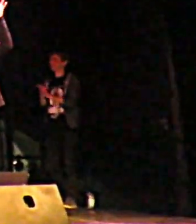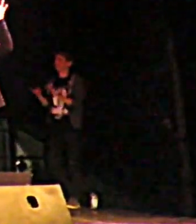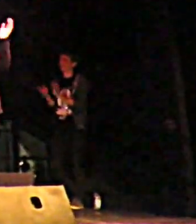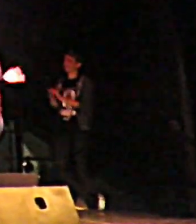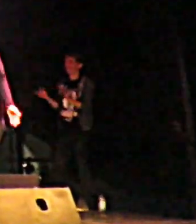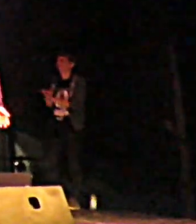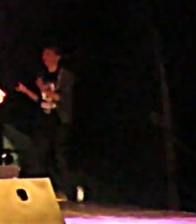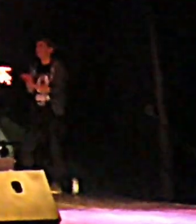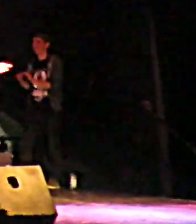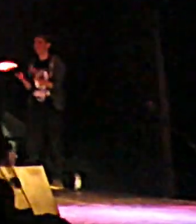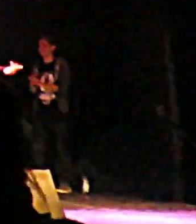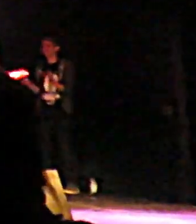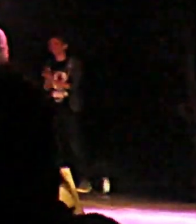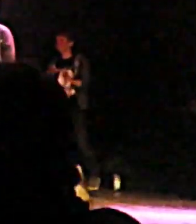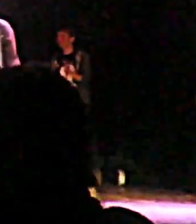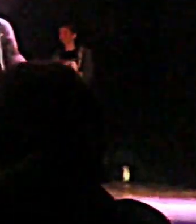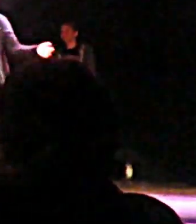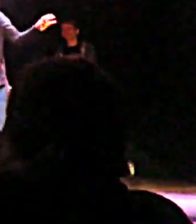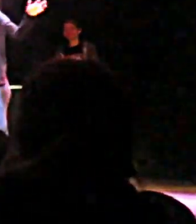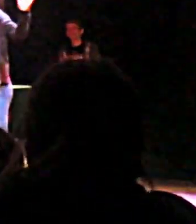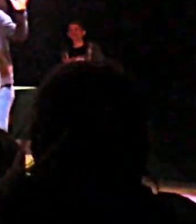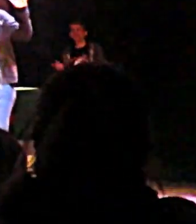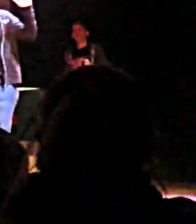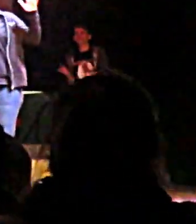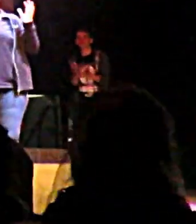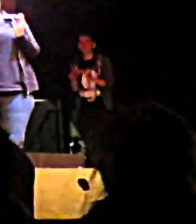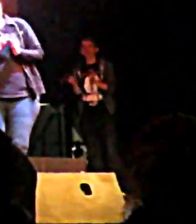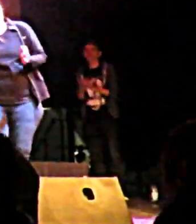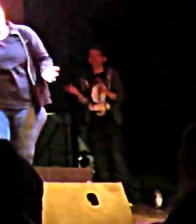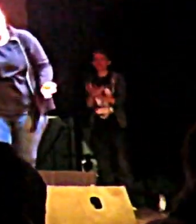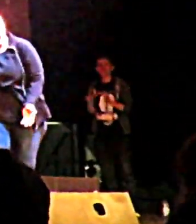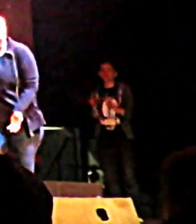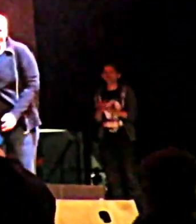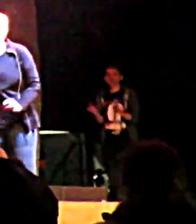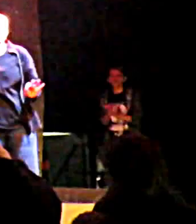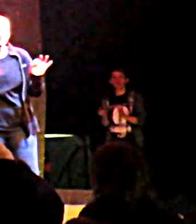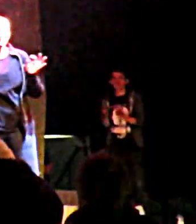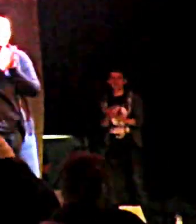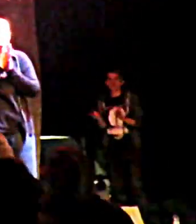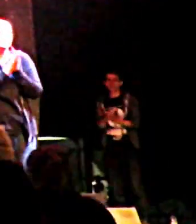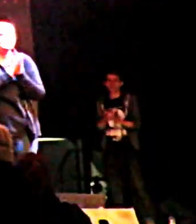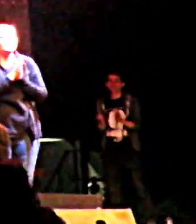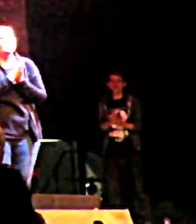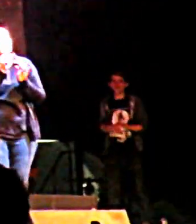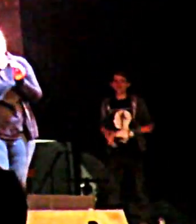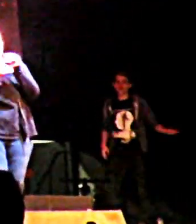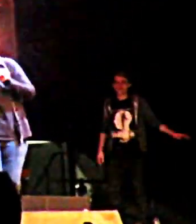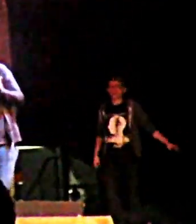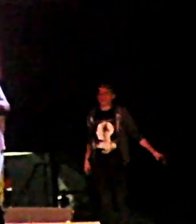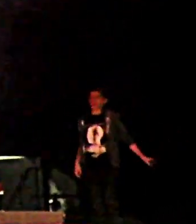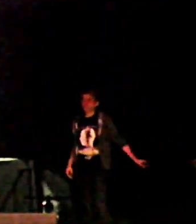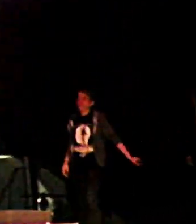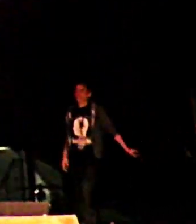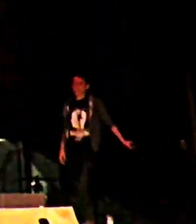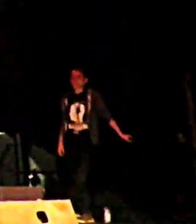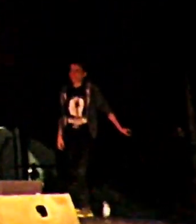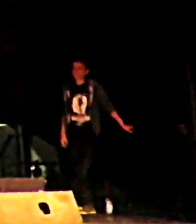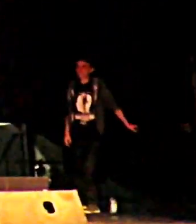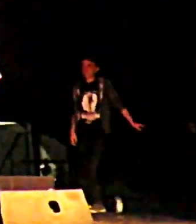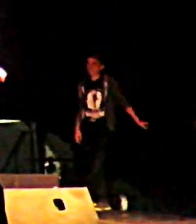weiß. Stop